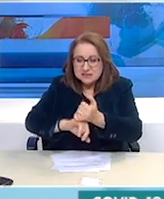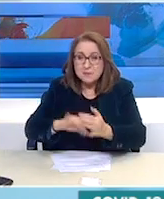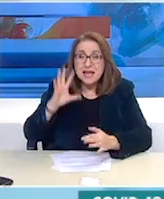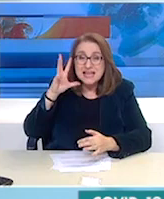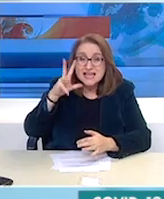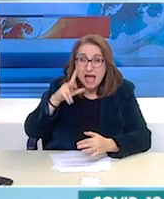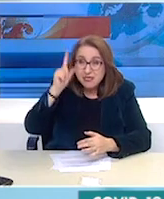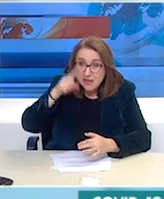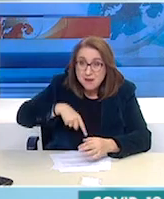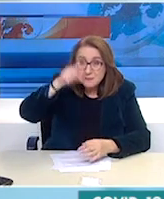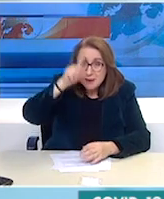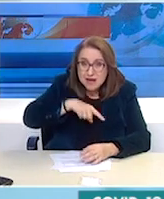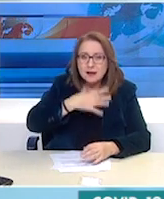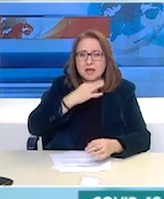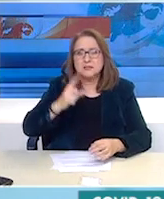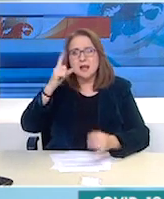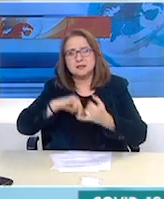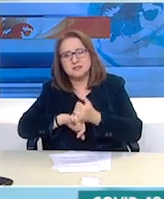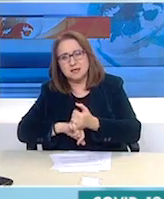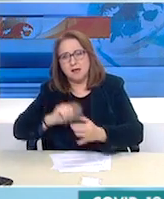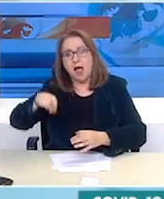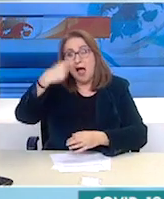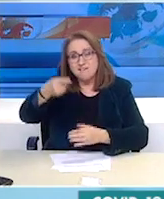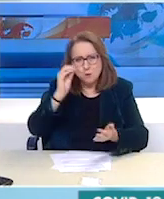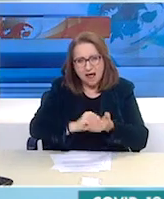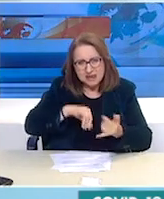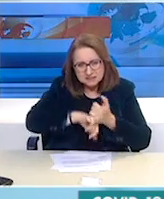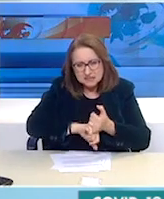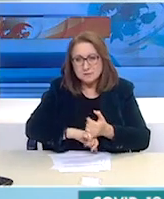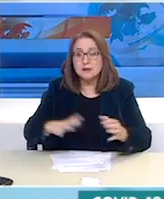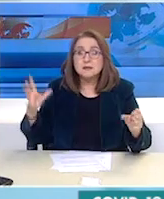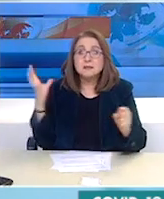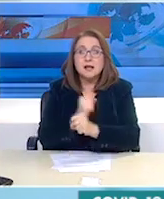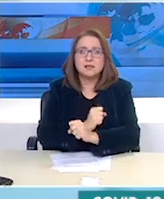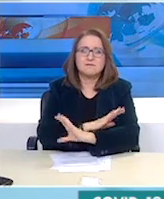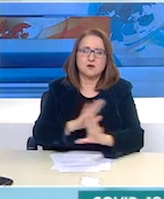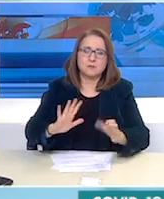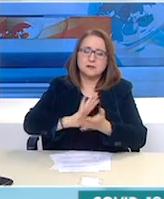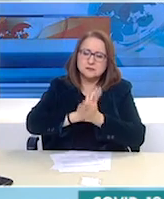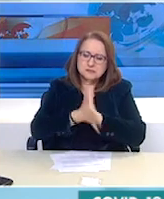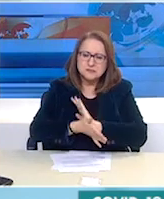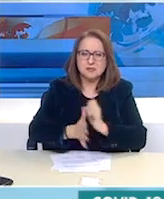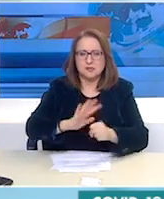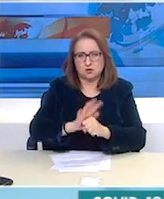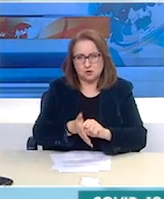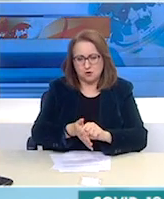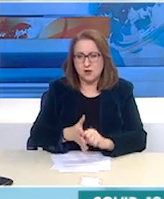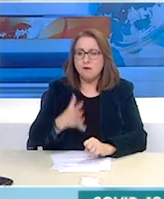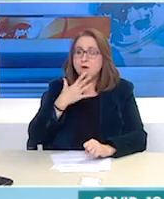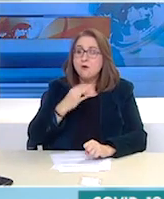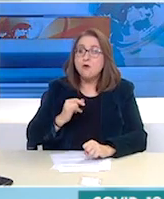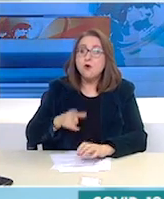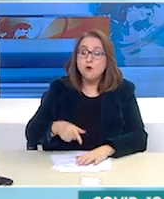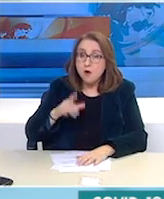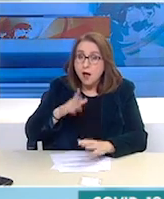σφάλουν. Πρέπει να είναι ξεκάθαρο ότι έχουμε αρκετές μέρες μπροστά μας για να μπορέσουμε να έχουμε ασφαλή συμπεράσματα. Αρκούν κάποιες επιδημιολογικές